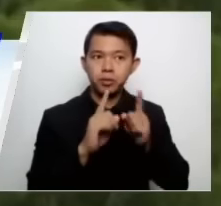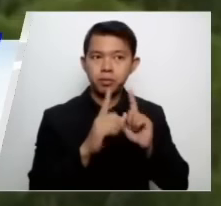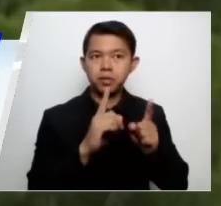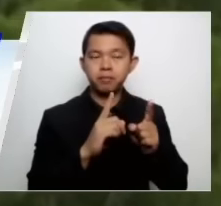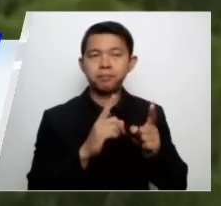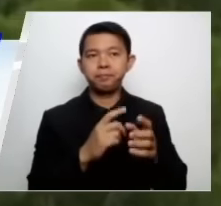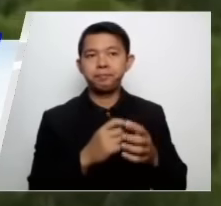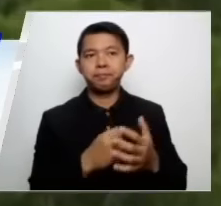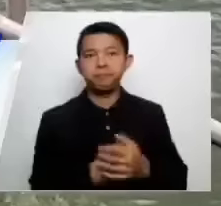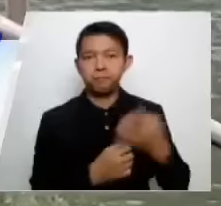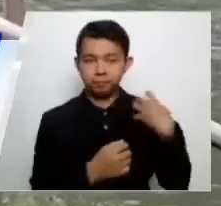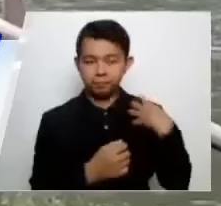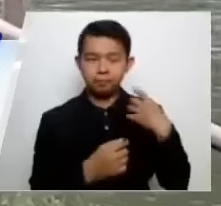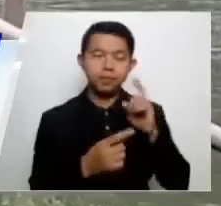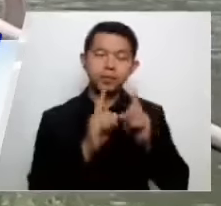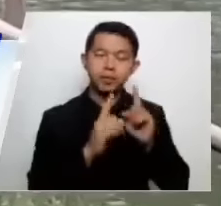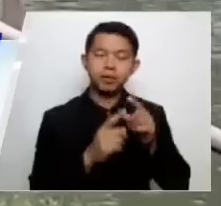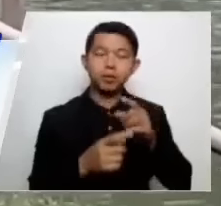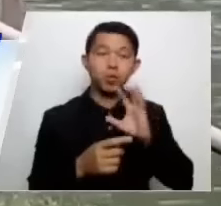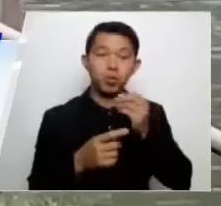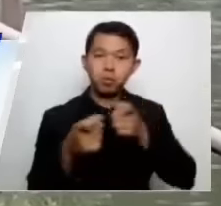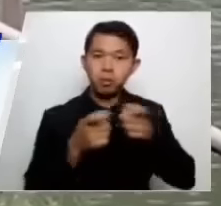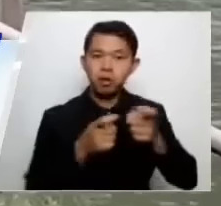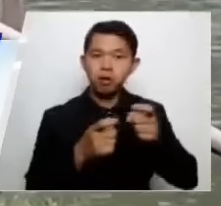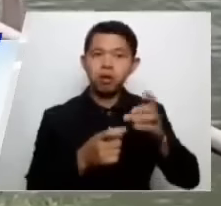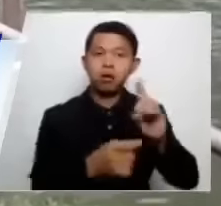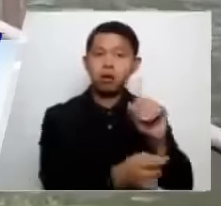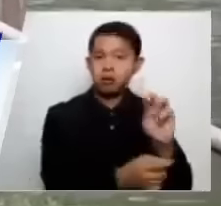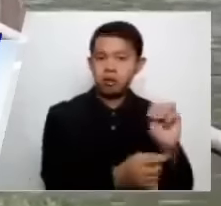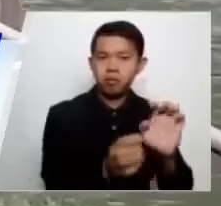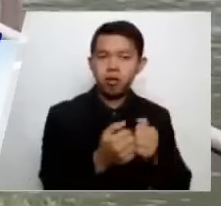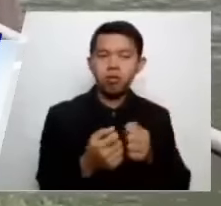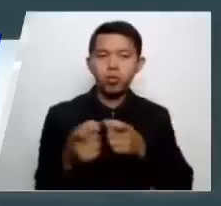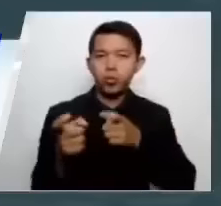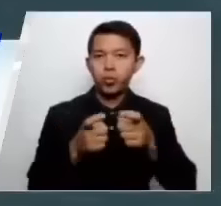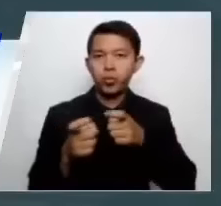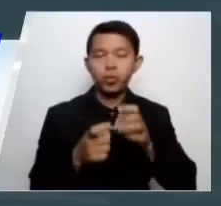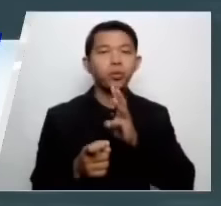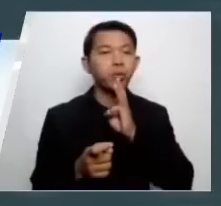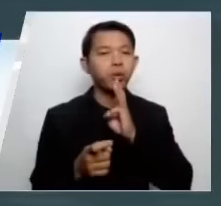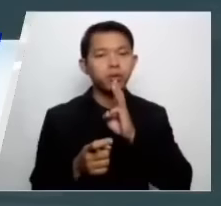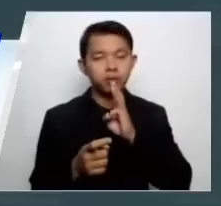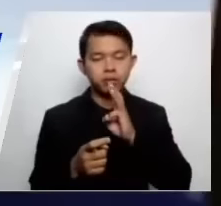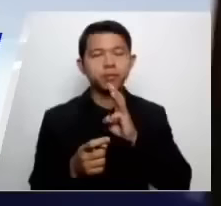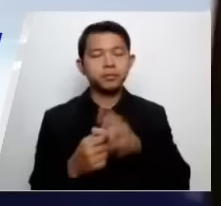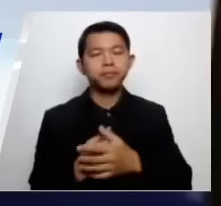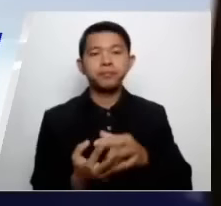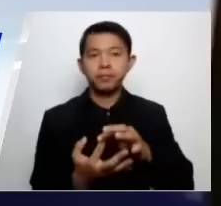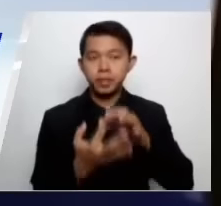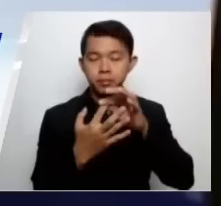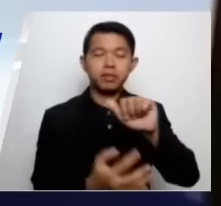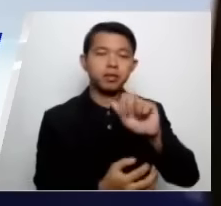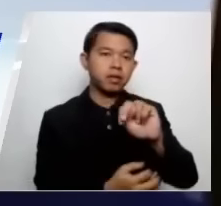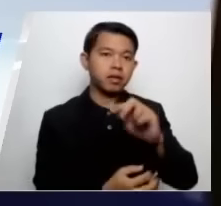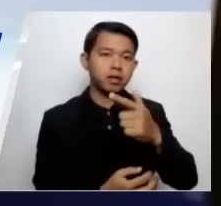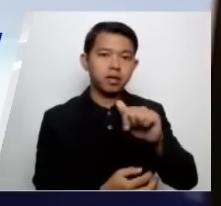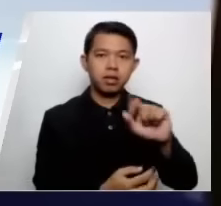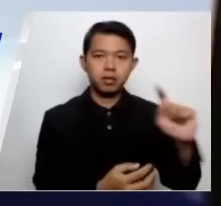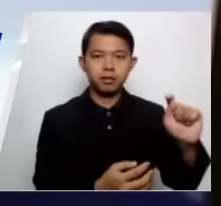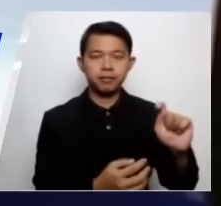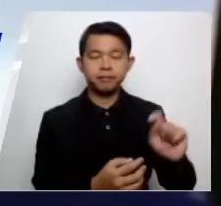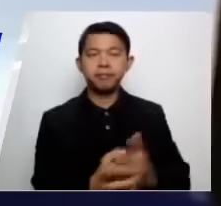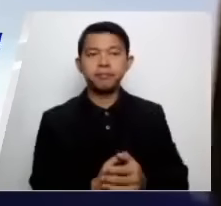nagmamanage ng dam, kung paano nila i-handle yung tubig sa mga, especially sa Angat. Huwag naman sanang humaba yung